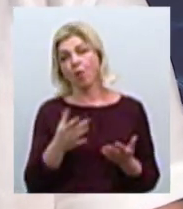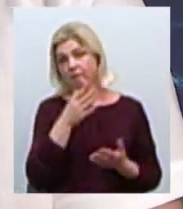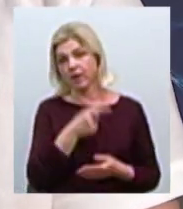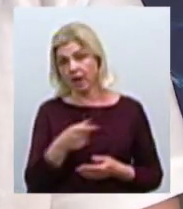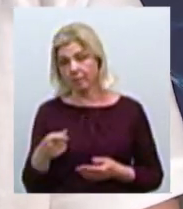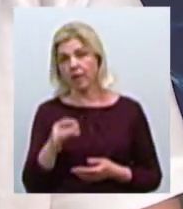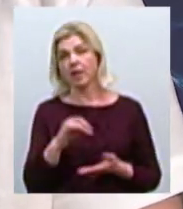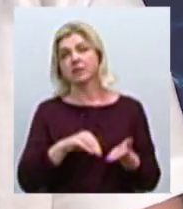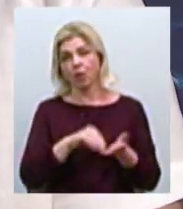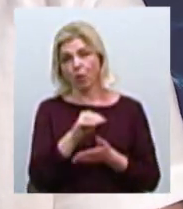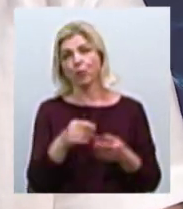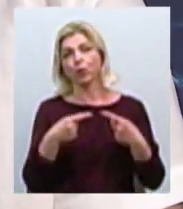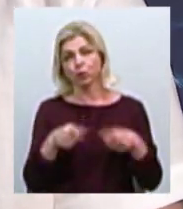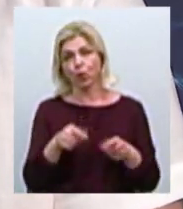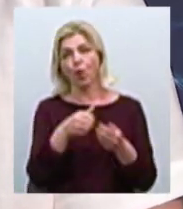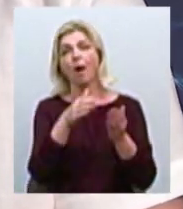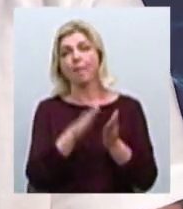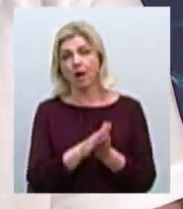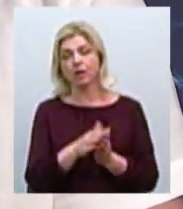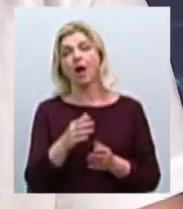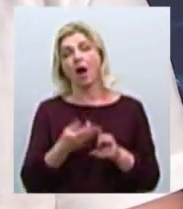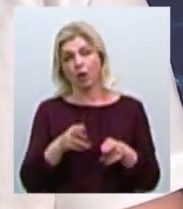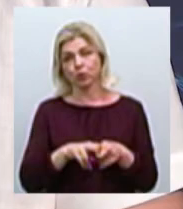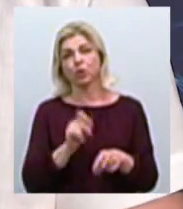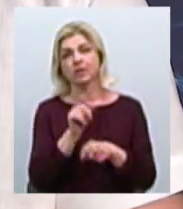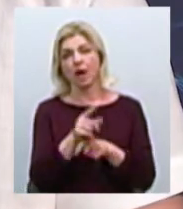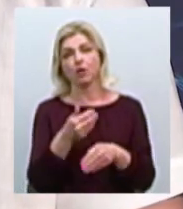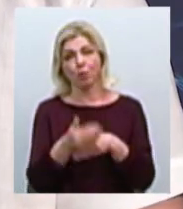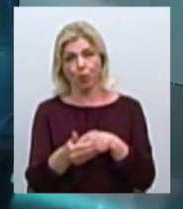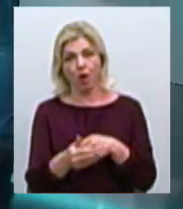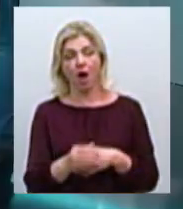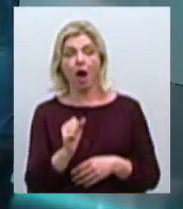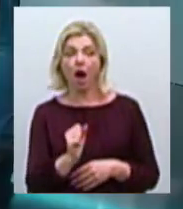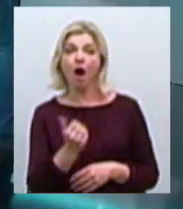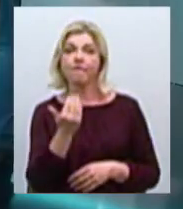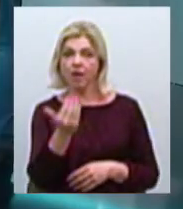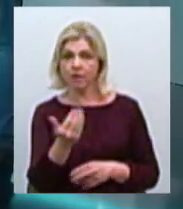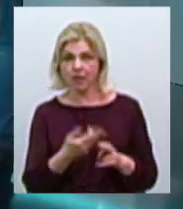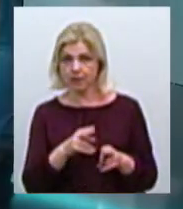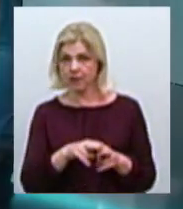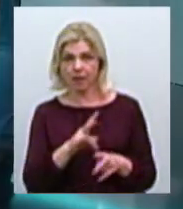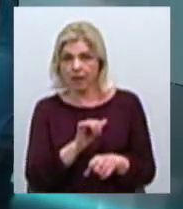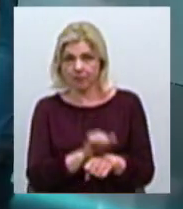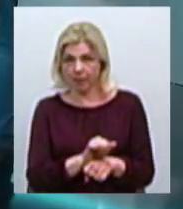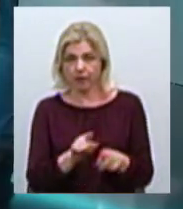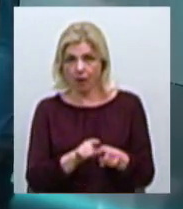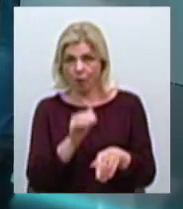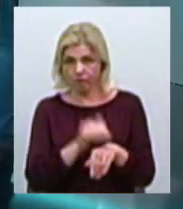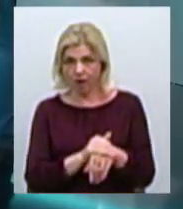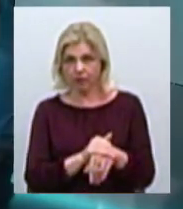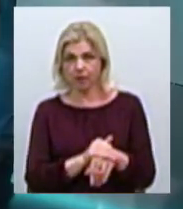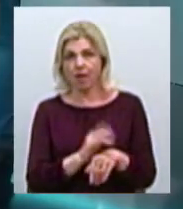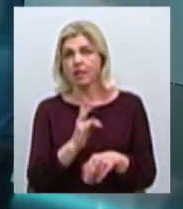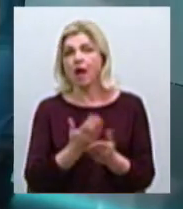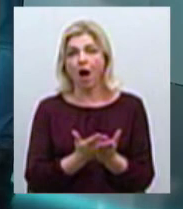закупят там следующую партию, которую они закажут там позже. Ну, вас ніяк не зупинив цей факт? Тобто ви впевнені в якості?